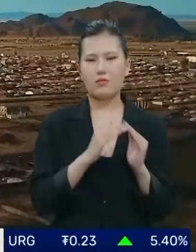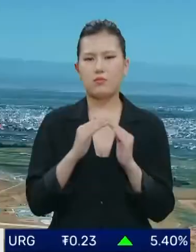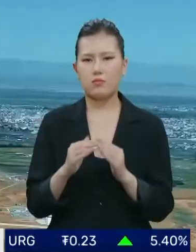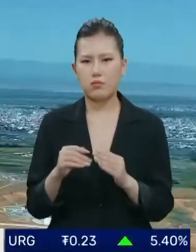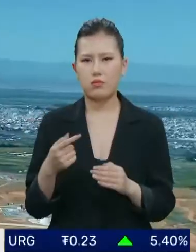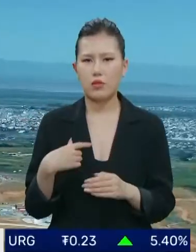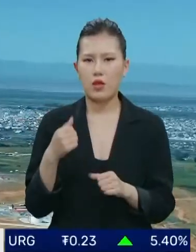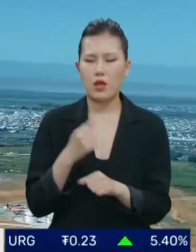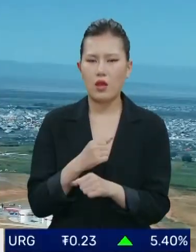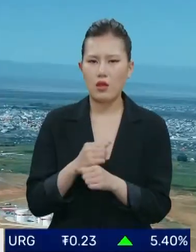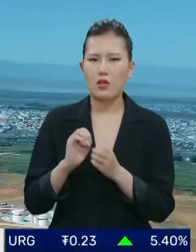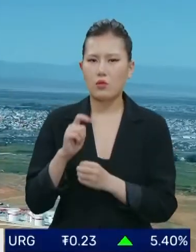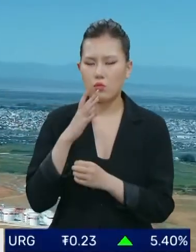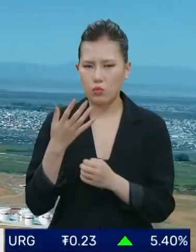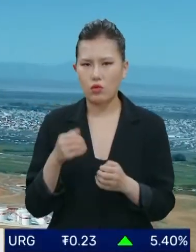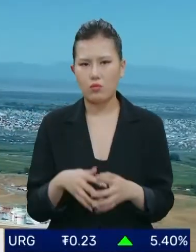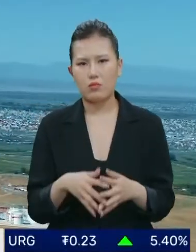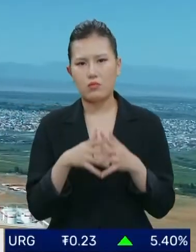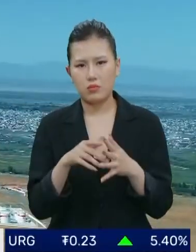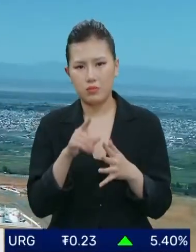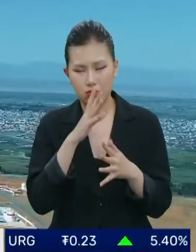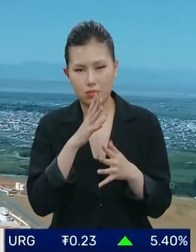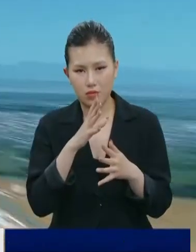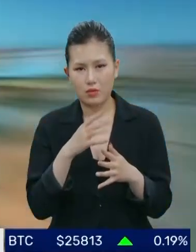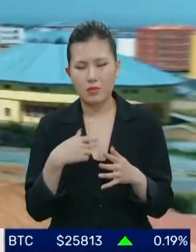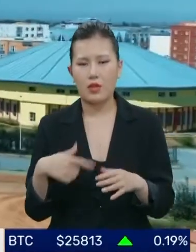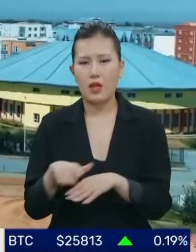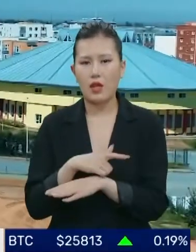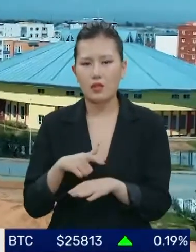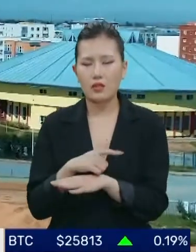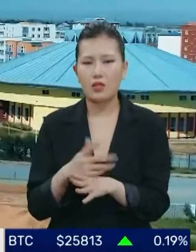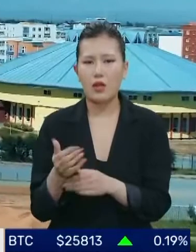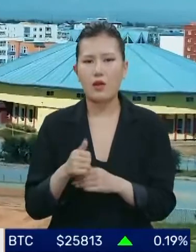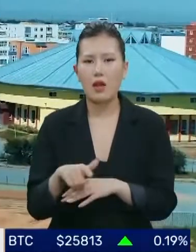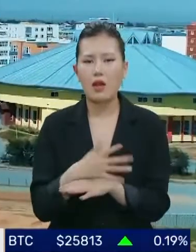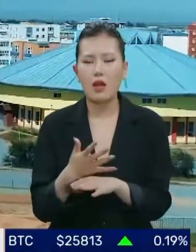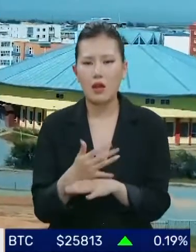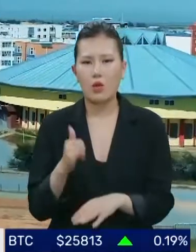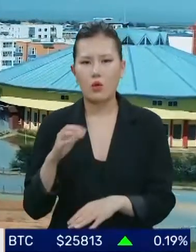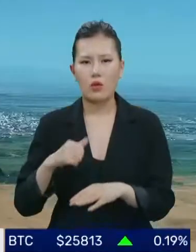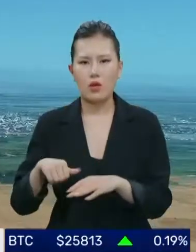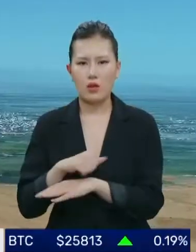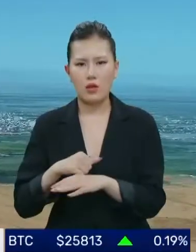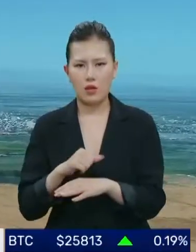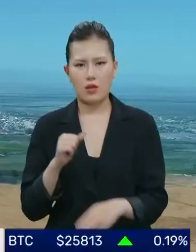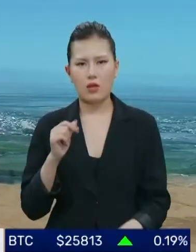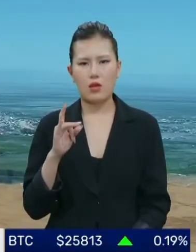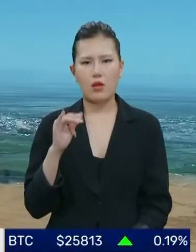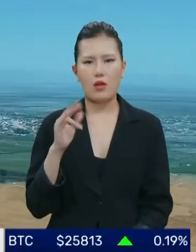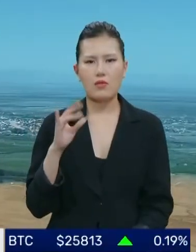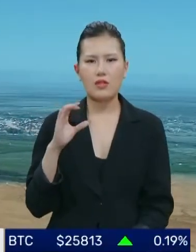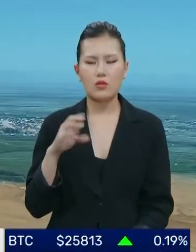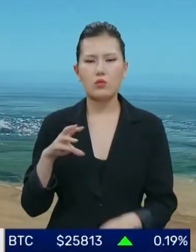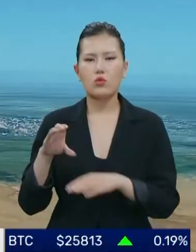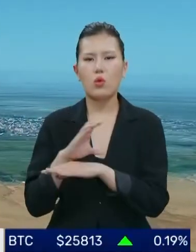аль эсвэл орон сууц барих зорилгоор газар авах хэрэгтэйд хаана хаанд ямар газар олгох боломжтойг Ус аймгийн 19 сумын удирдлагууд тус бүр